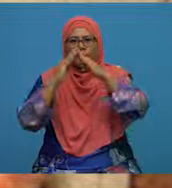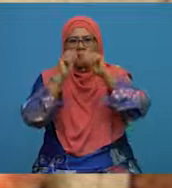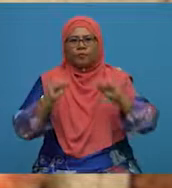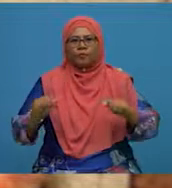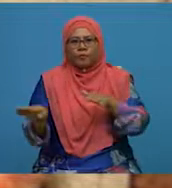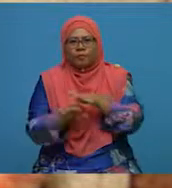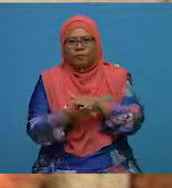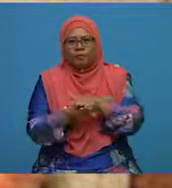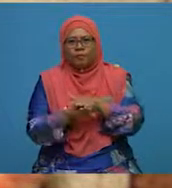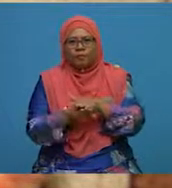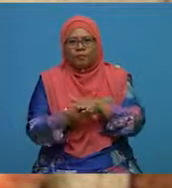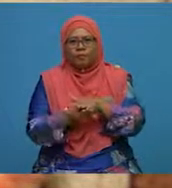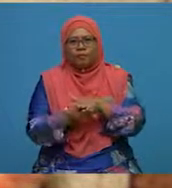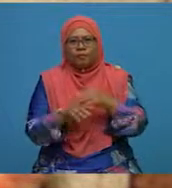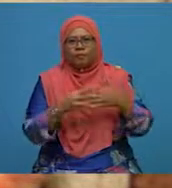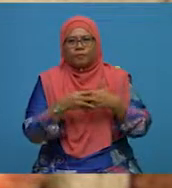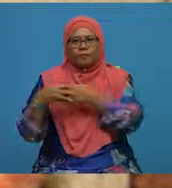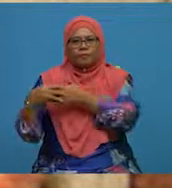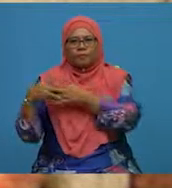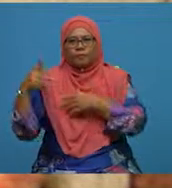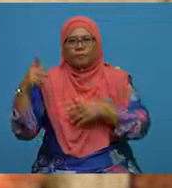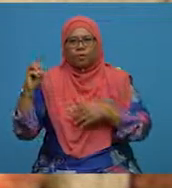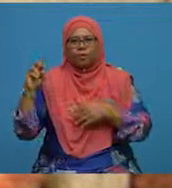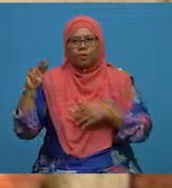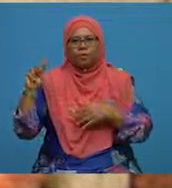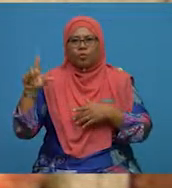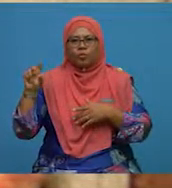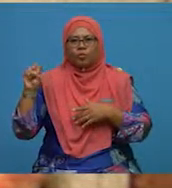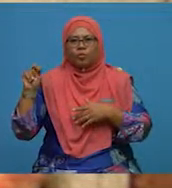di bawah pimpinan Colonel Ahmad Urabi.